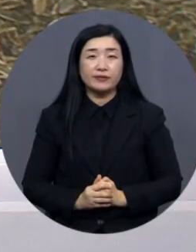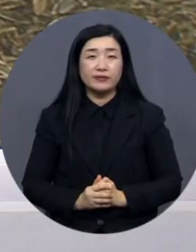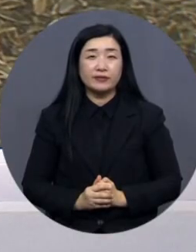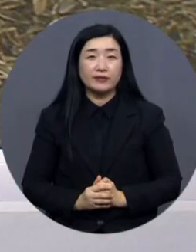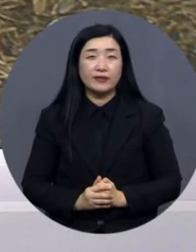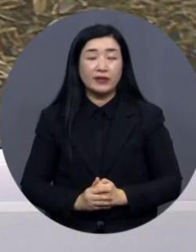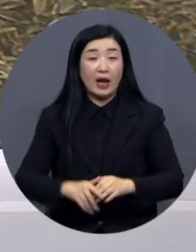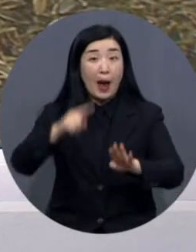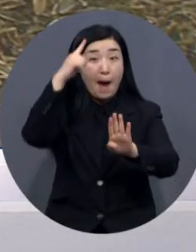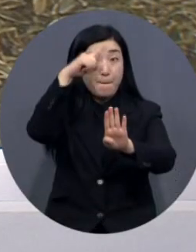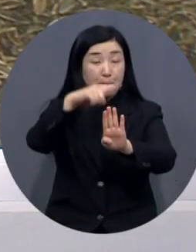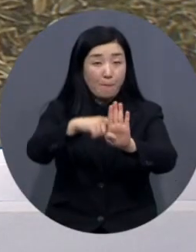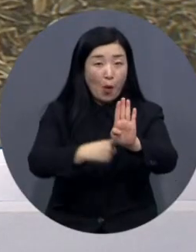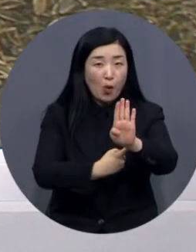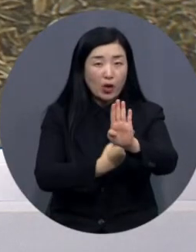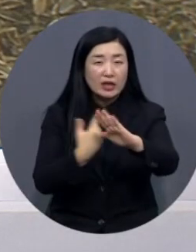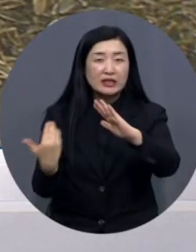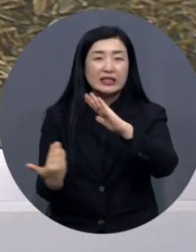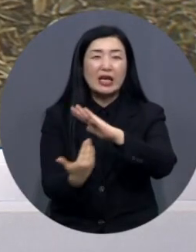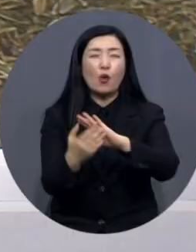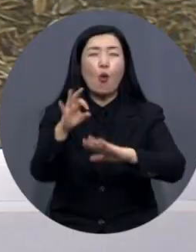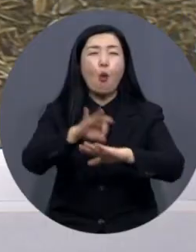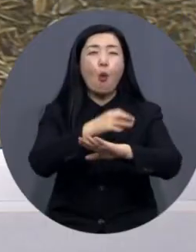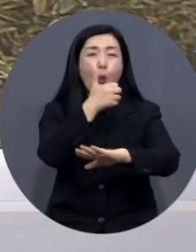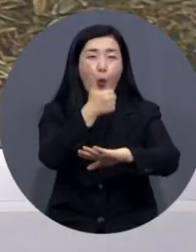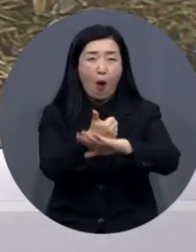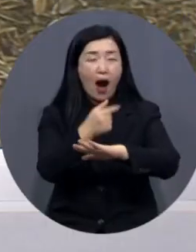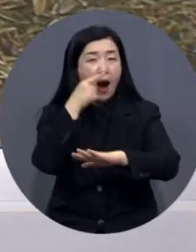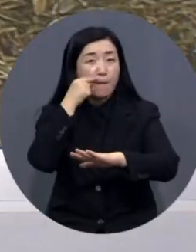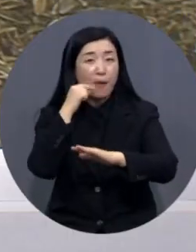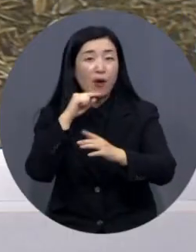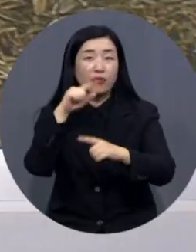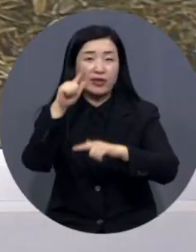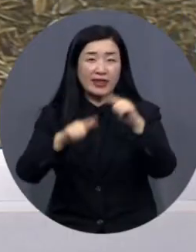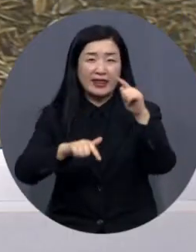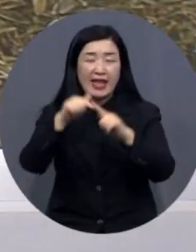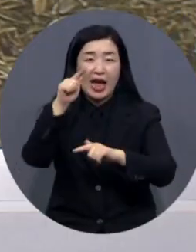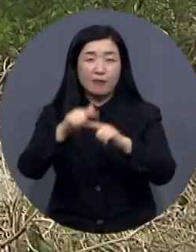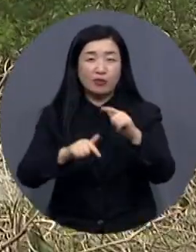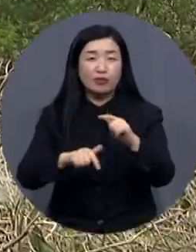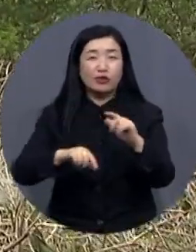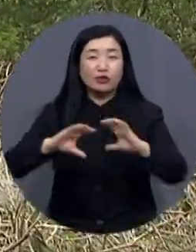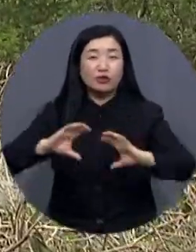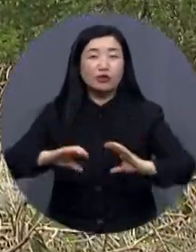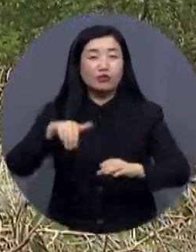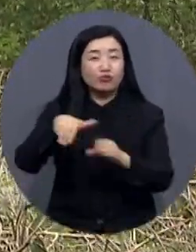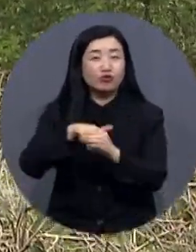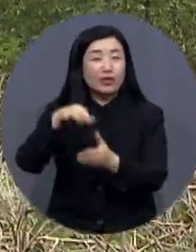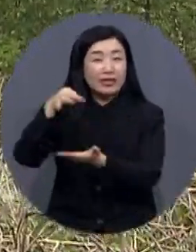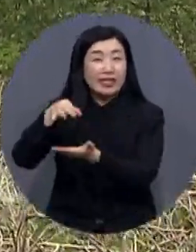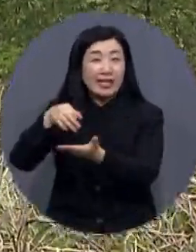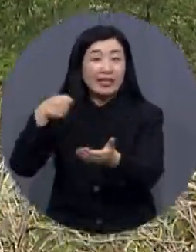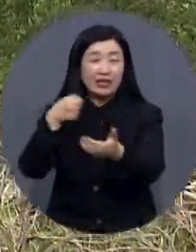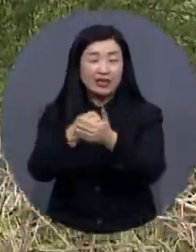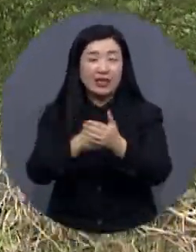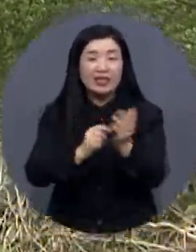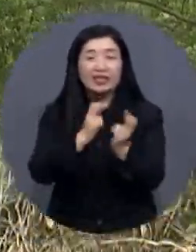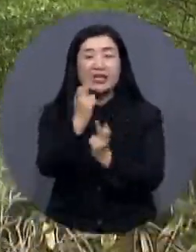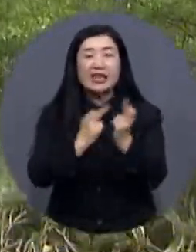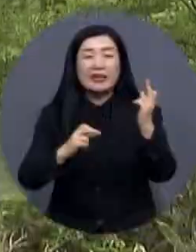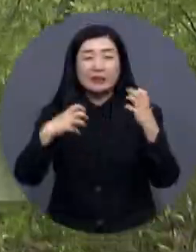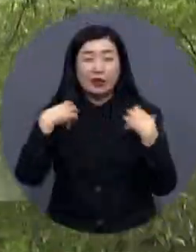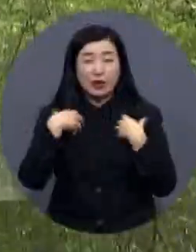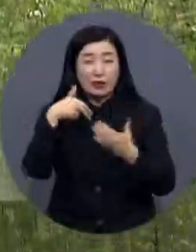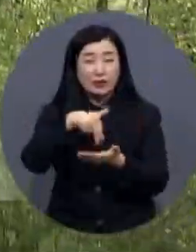제주 봉계 최고령 왕벚나무가 국가 산림문화자산으로 지정됐습니다. 산림청은 지난